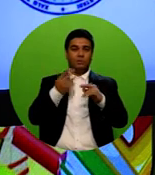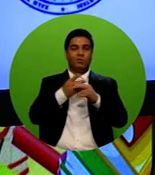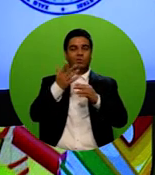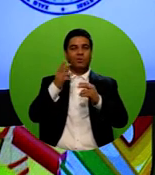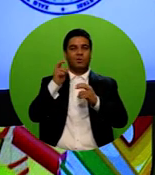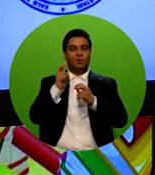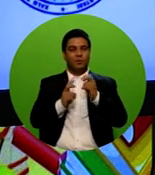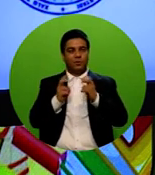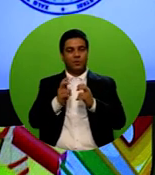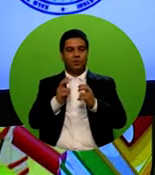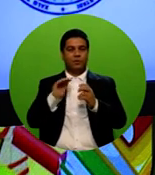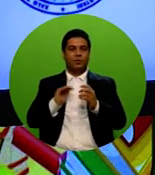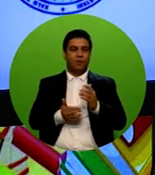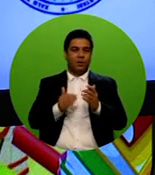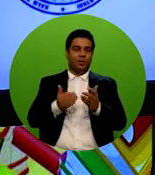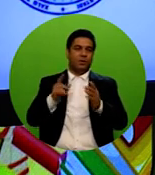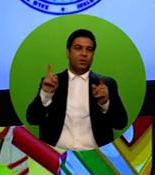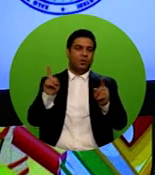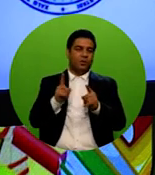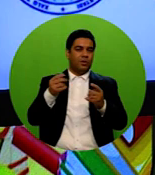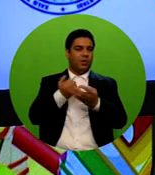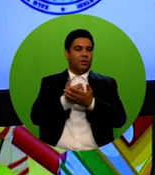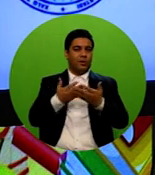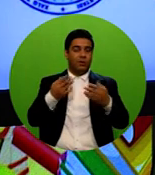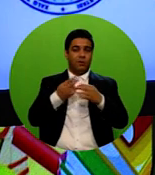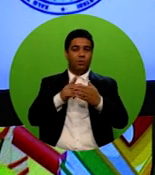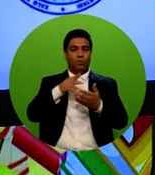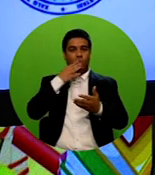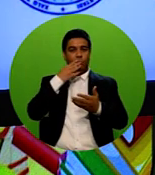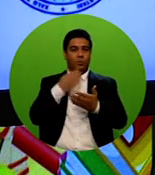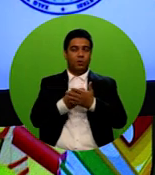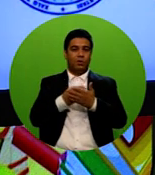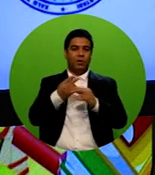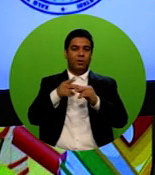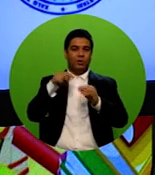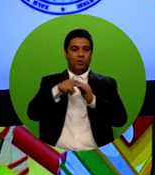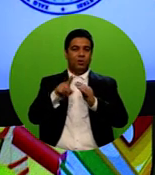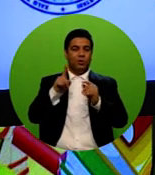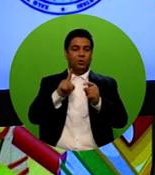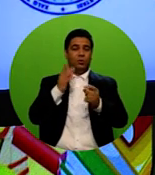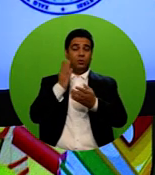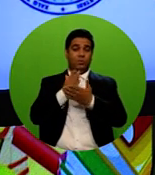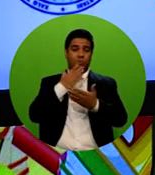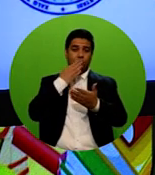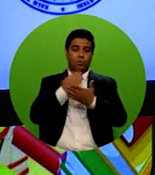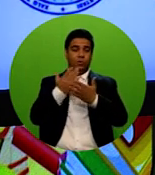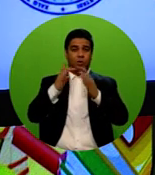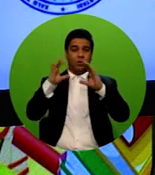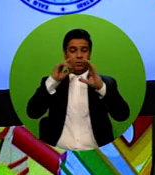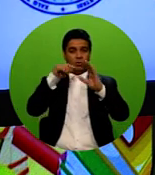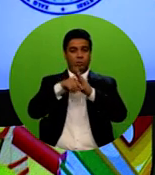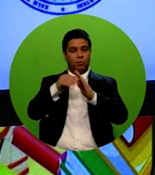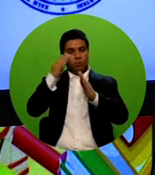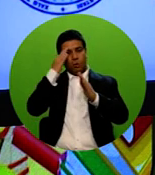maskan, qaysi markaz, korxona yoki biror bir tashkilotni